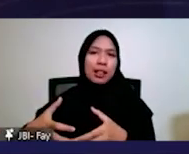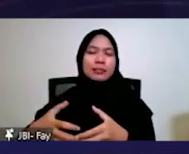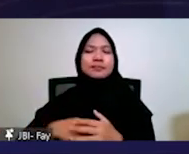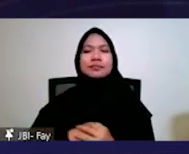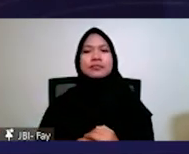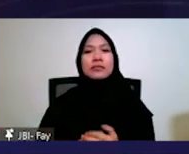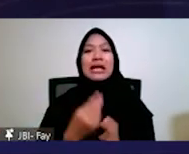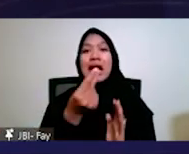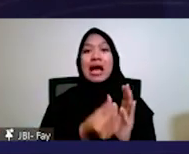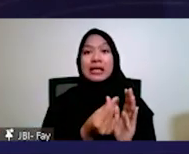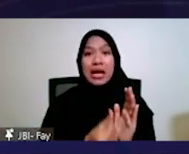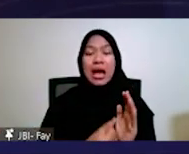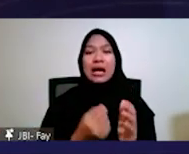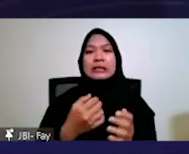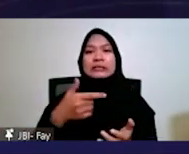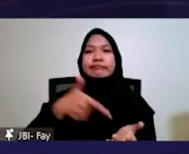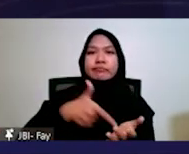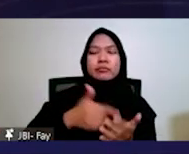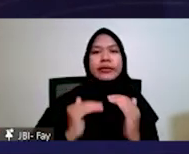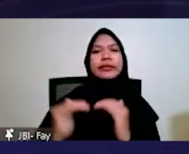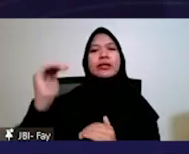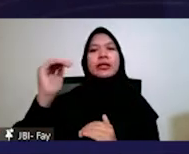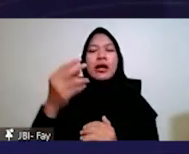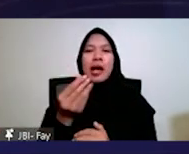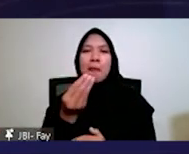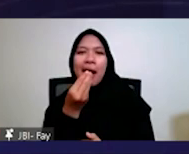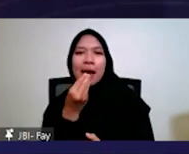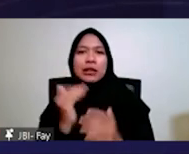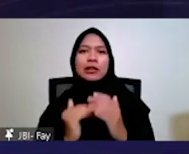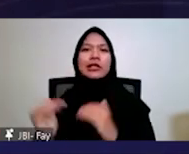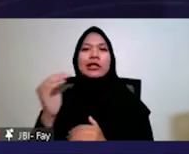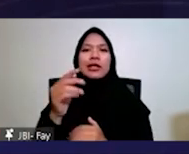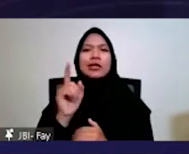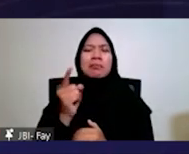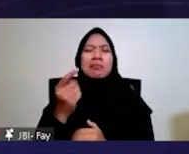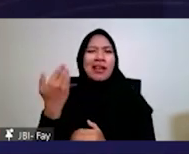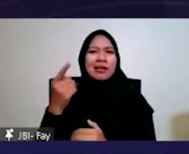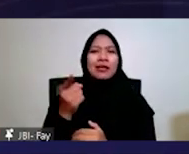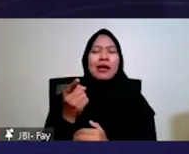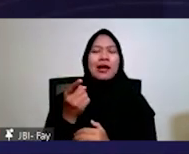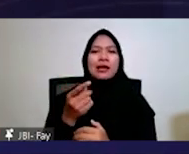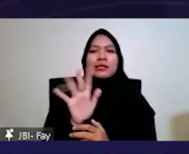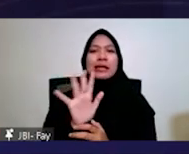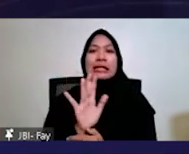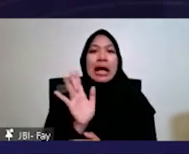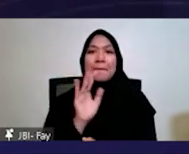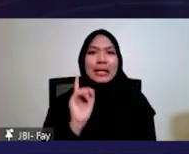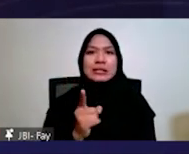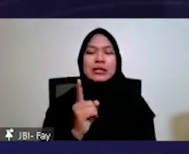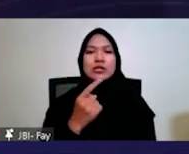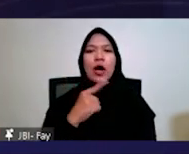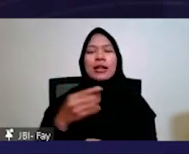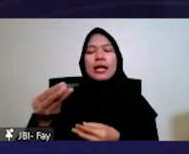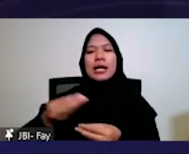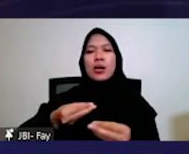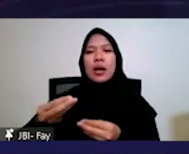harga-harga energi tinggi harga pangan Tinggi karena faktor-faktor itu jam juga ketidakpastian pasar keuangan Global